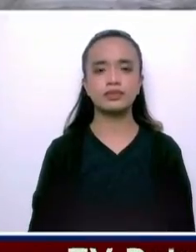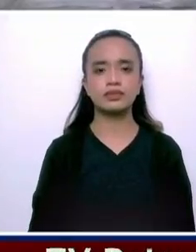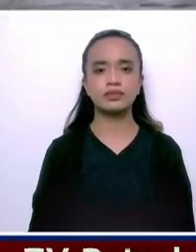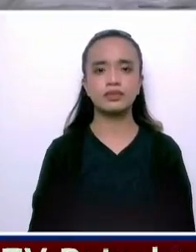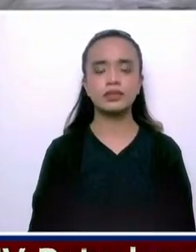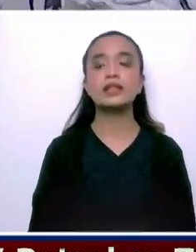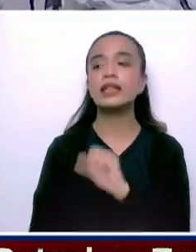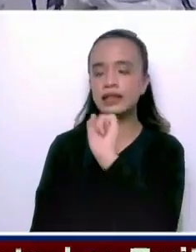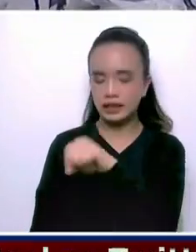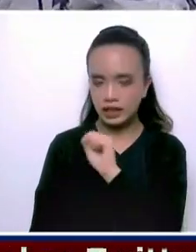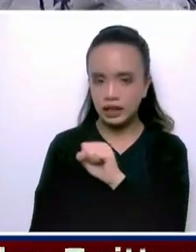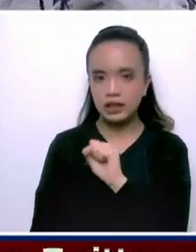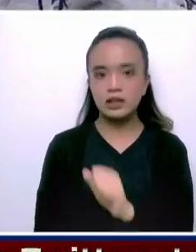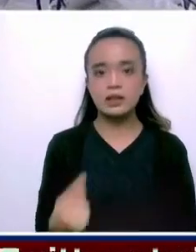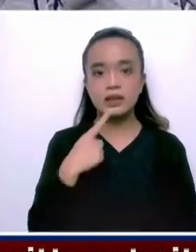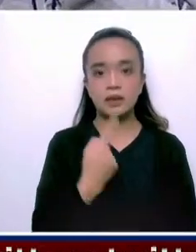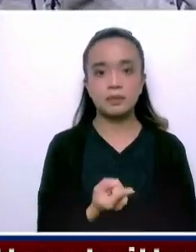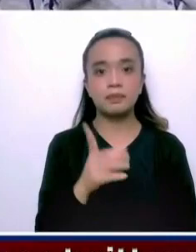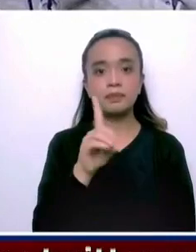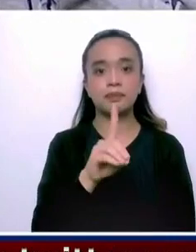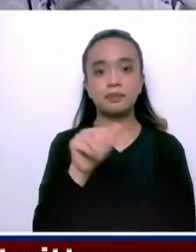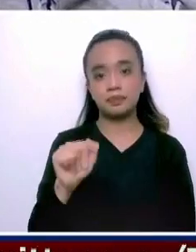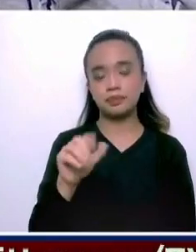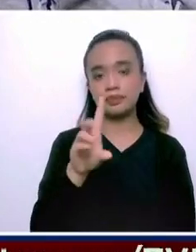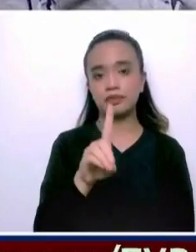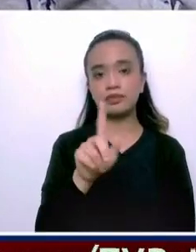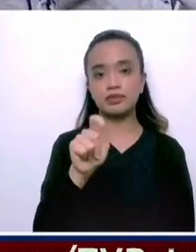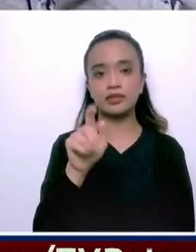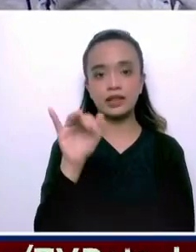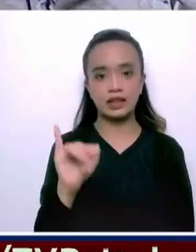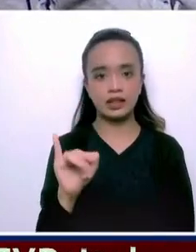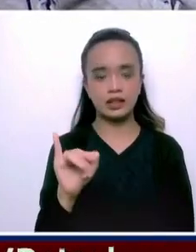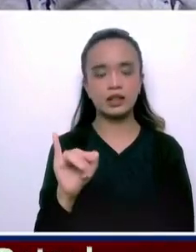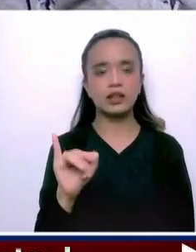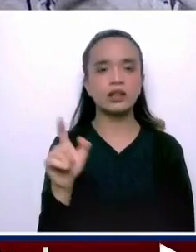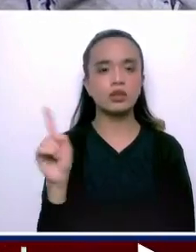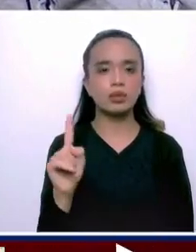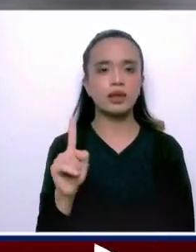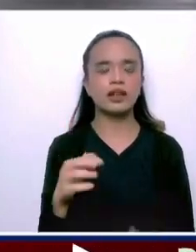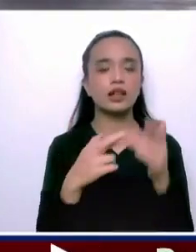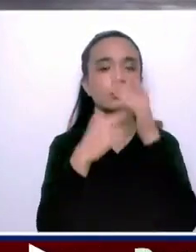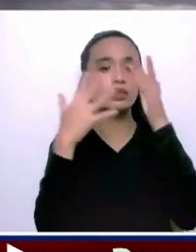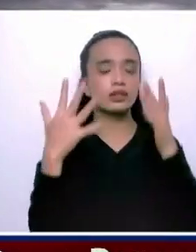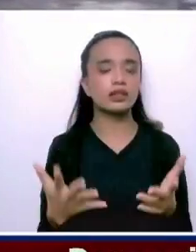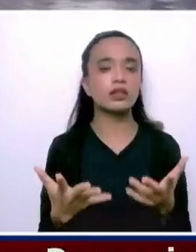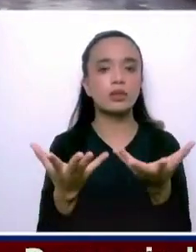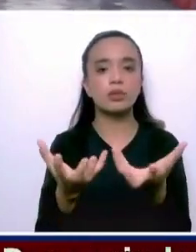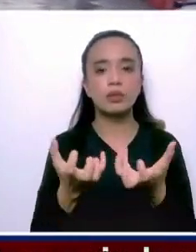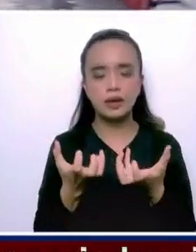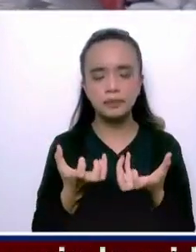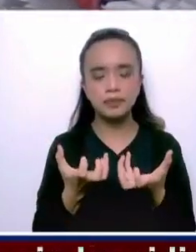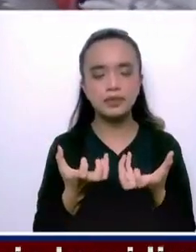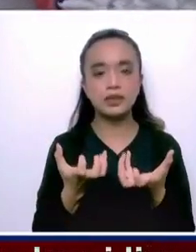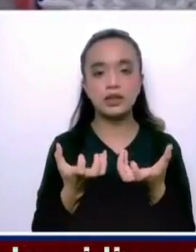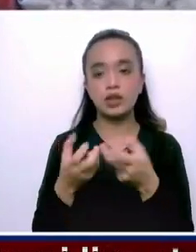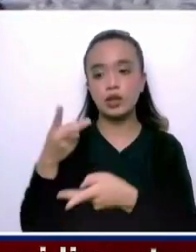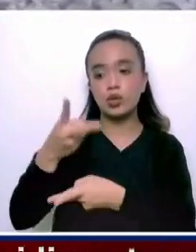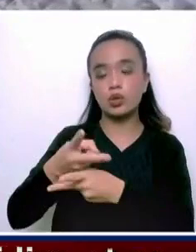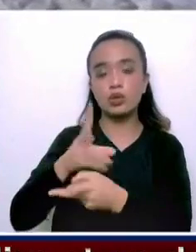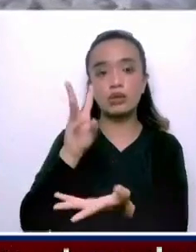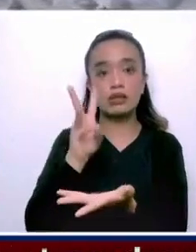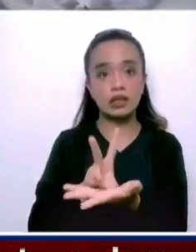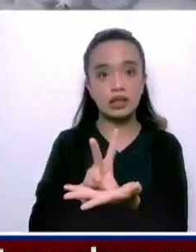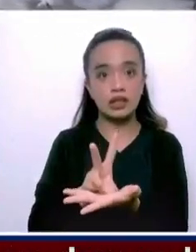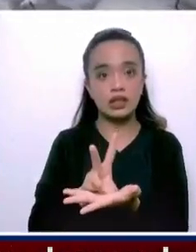Yes, Karen, ayon sa DA at DTI, sa pakikipag-ugnayan ng mga representative nga nitong bodega na ito, kung